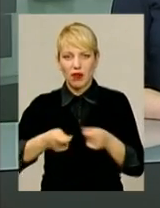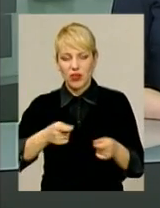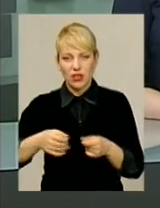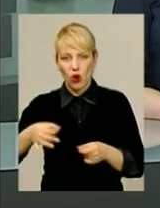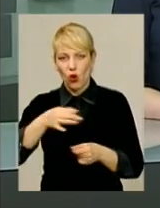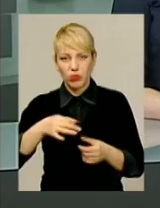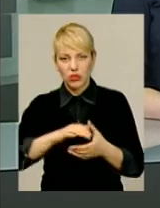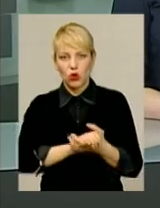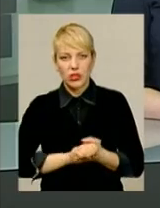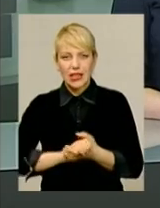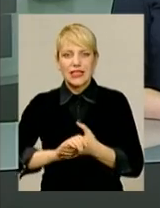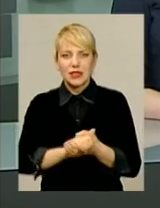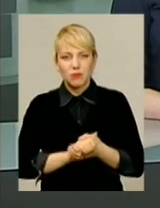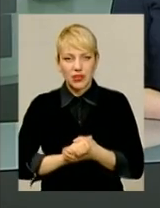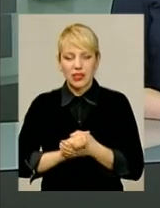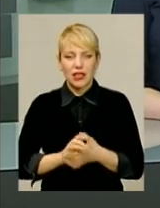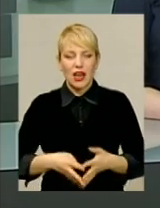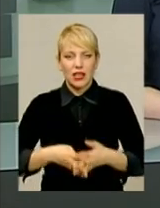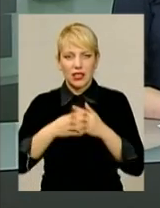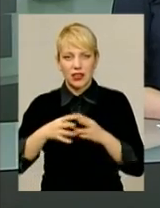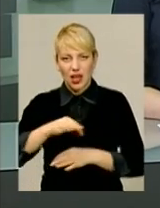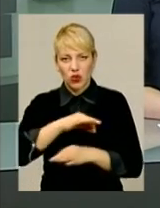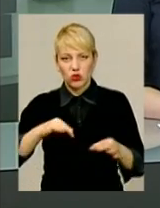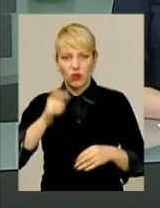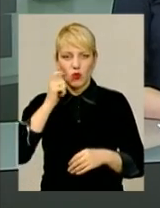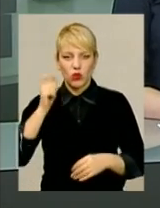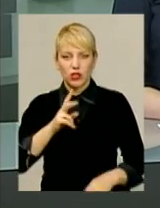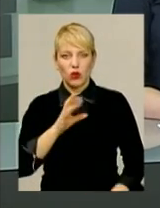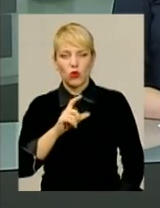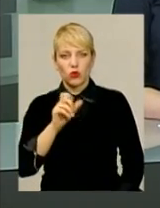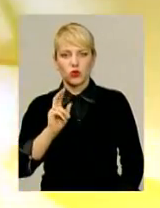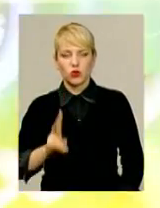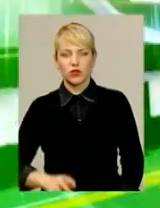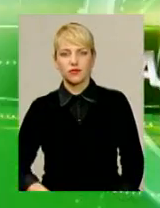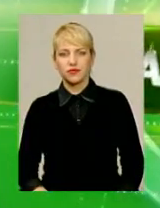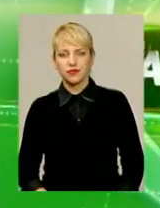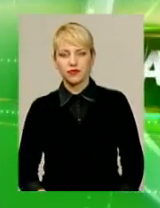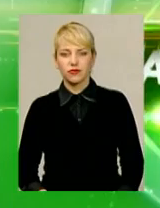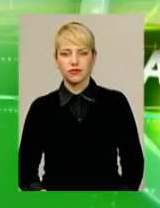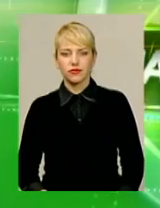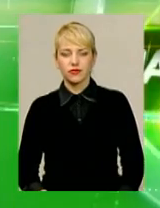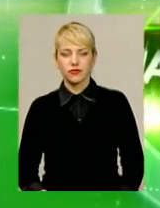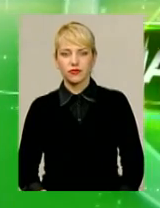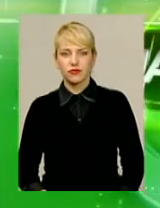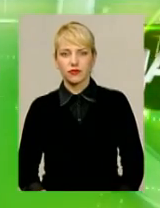осередку Спілки архітекторів України Тарас Козюк. А ми продовжуємо панораму тиждень.